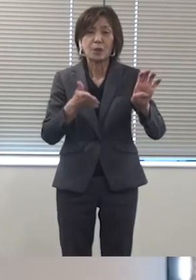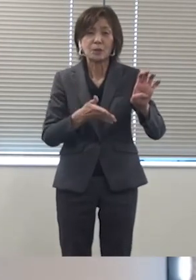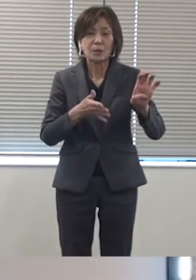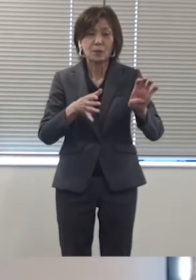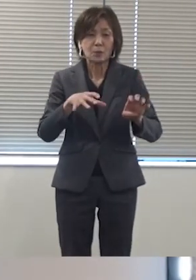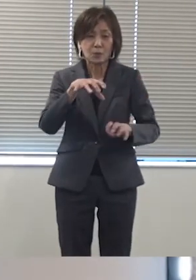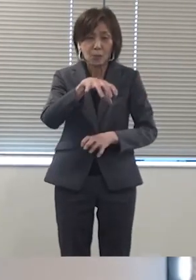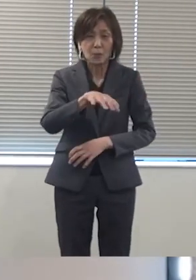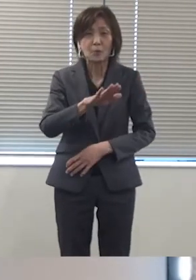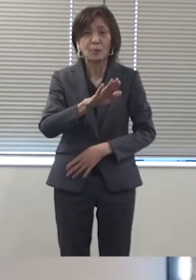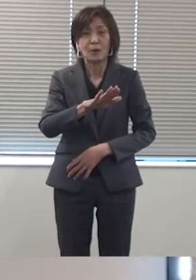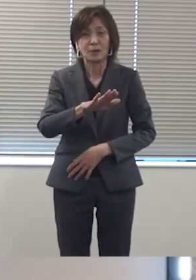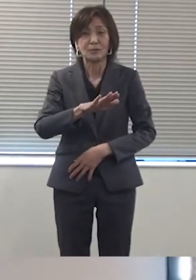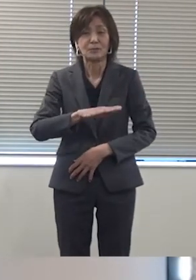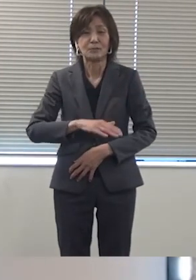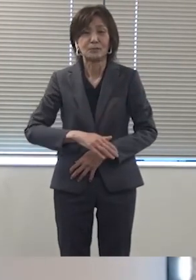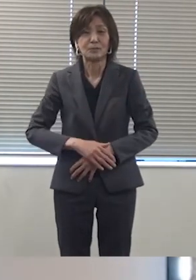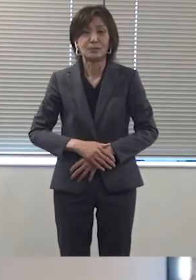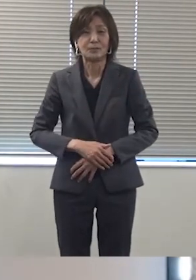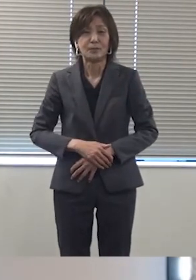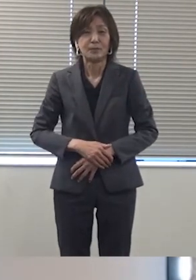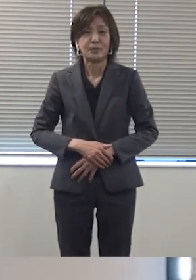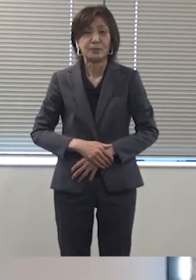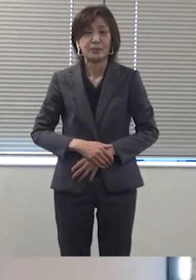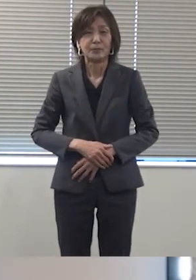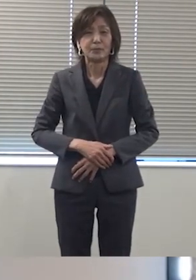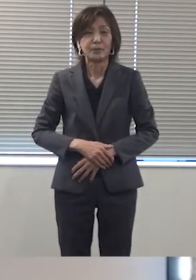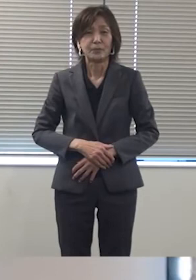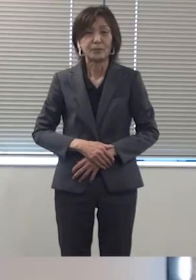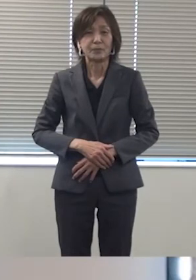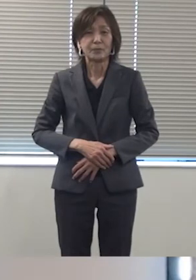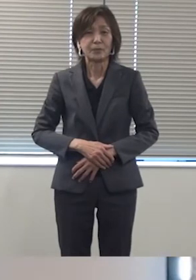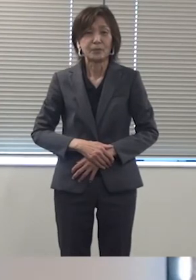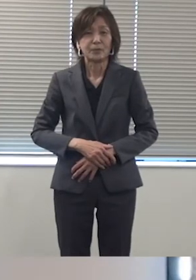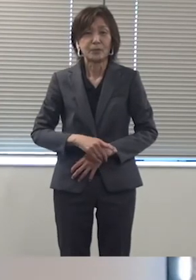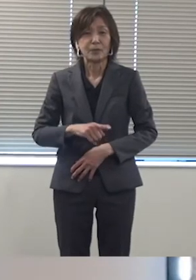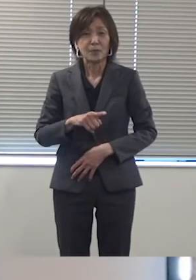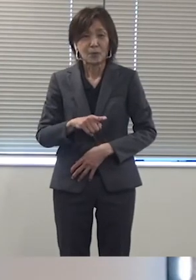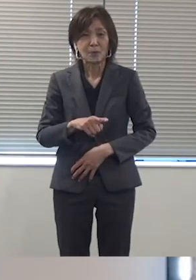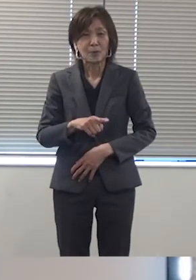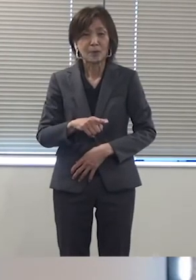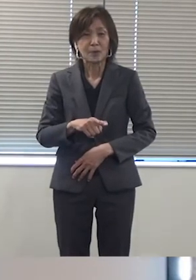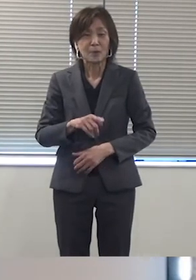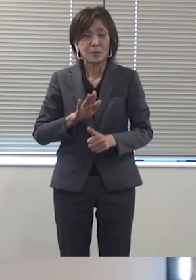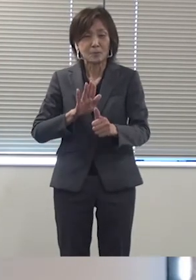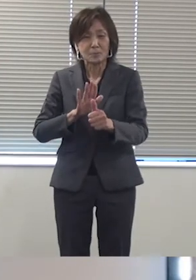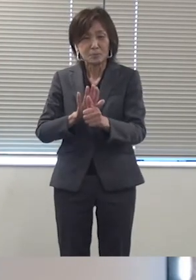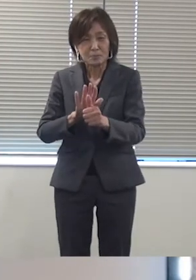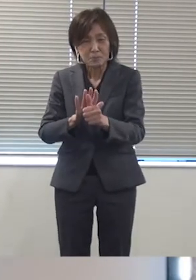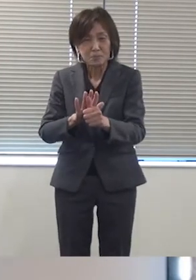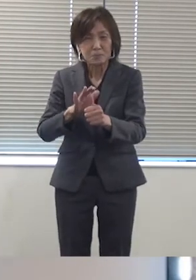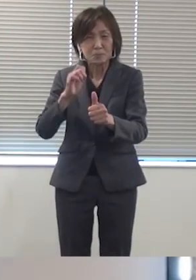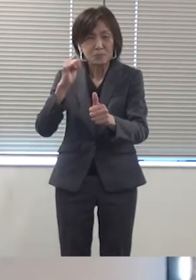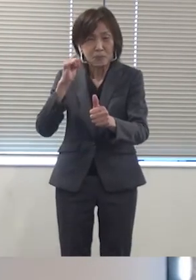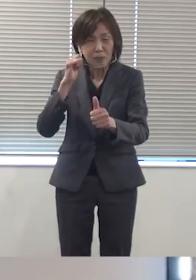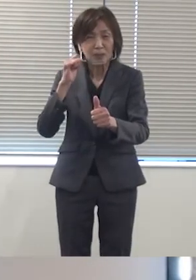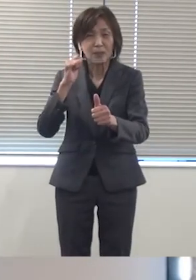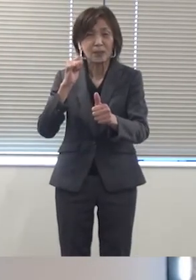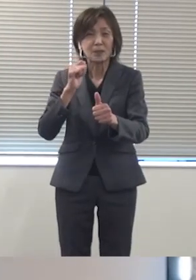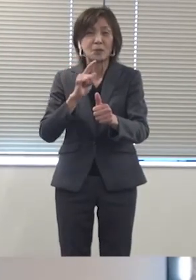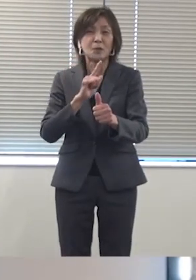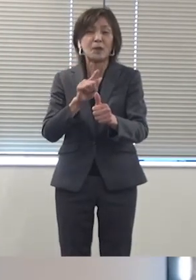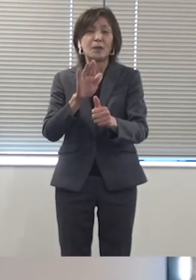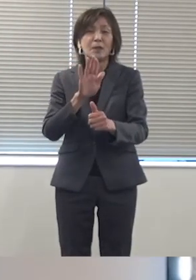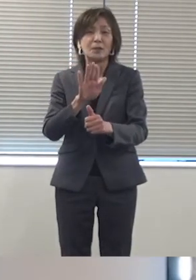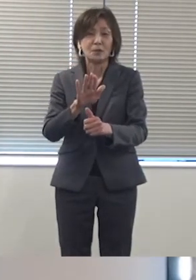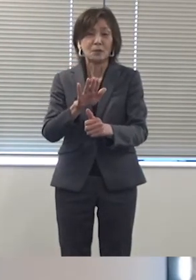できるだけ、地域で支える仕組みというものをやっておかないといけないので、まあ、ここは割と地味な